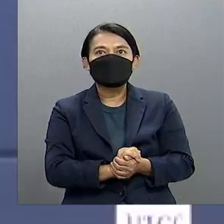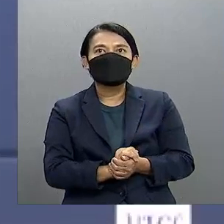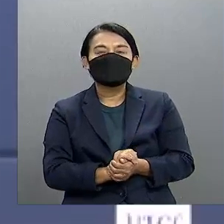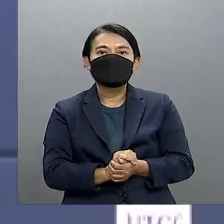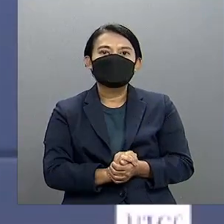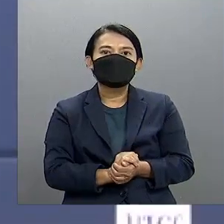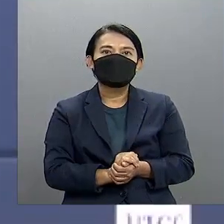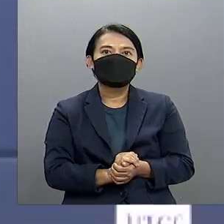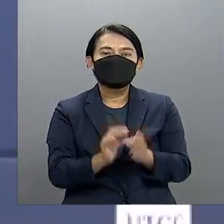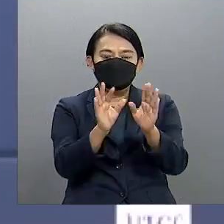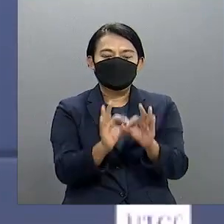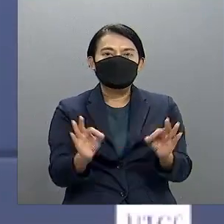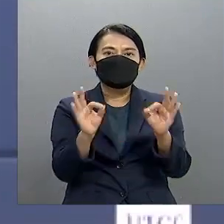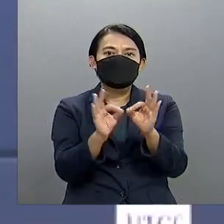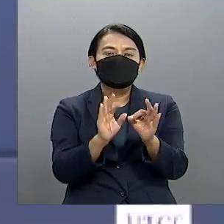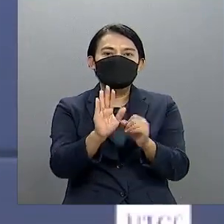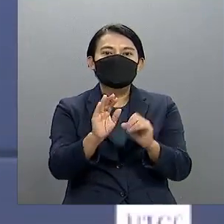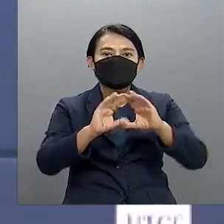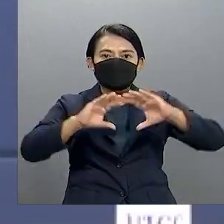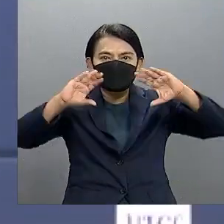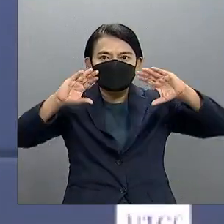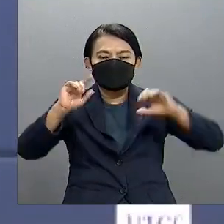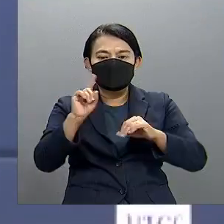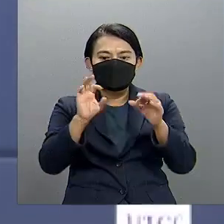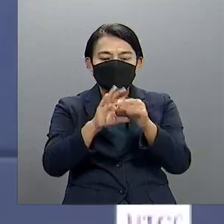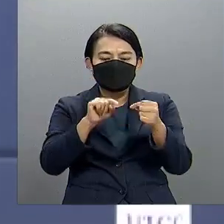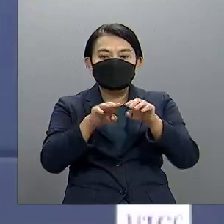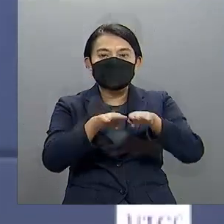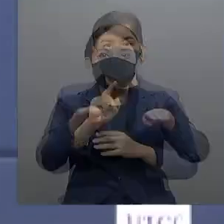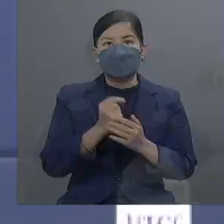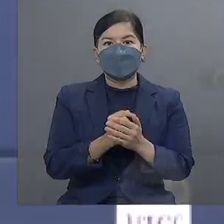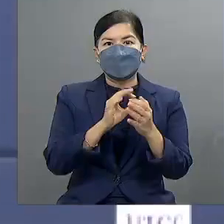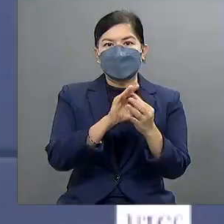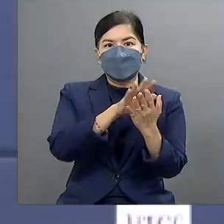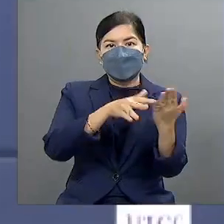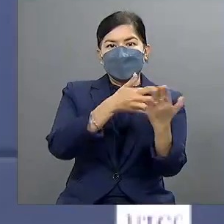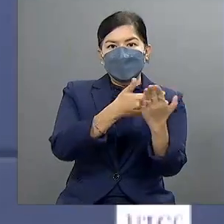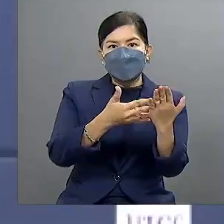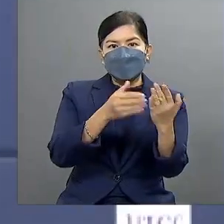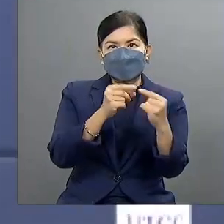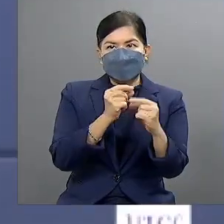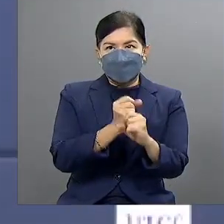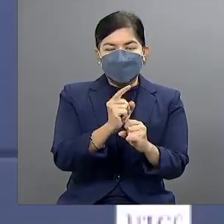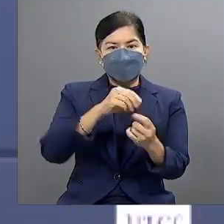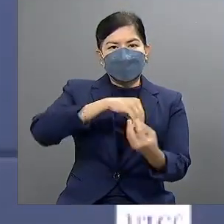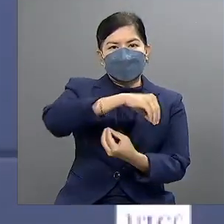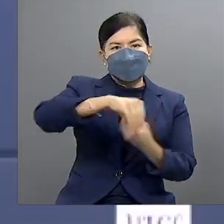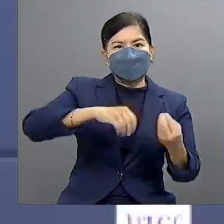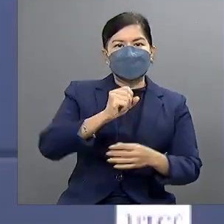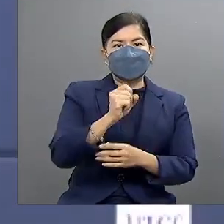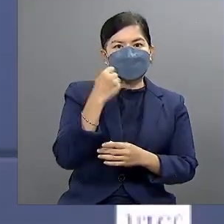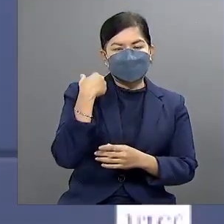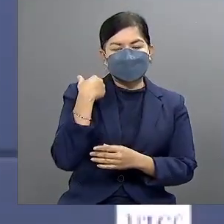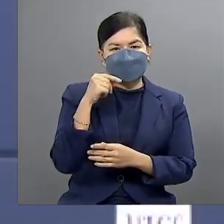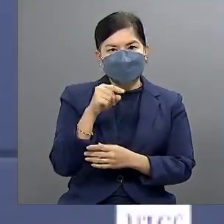มากๆของภาครัฐก็คือการใช้มาตรการในการกระตุ้นเศรษฐกิจสร้างสมดุลระหว่างสาธารณสุขกับเศรษฐกิจอย่างเหมาะสมก่อนที่เศรษฐกิ